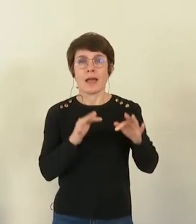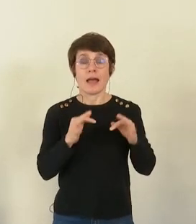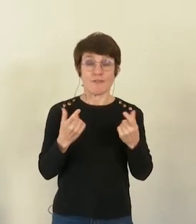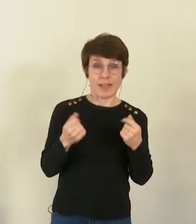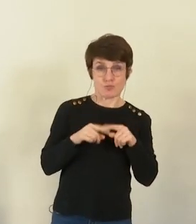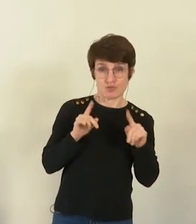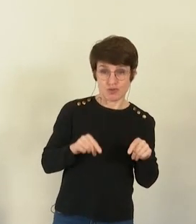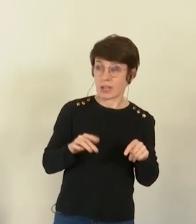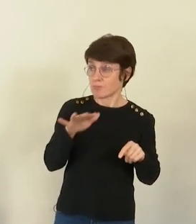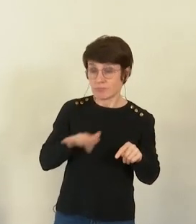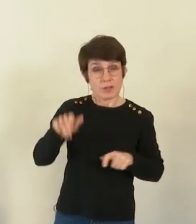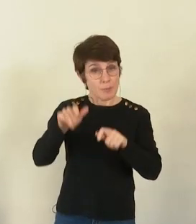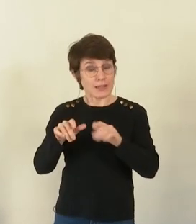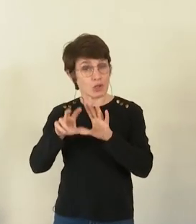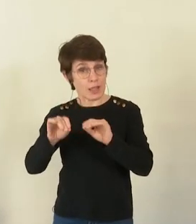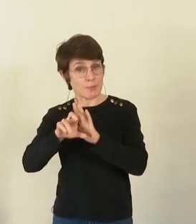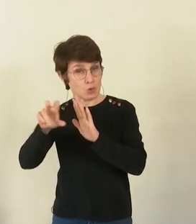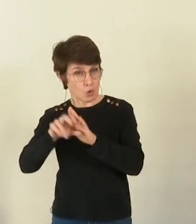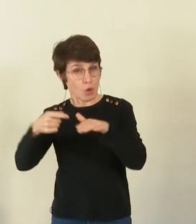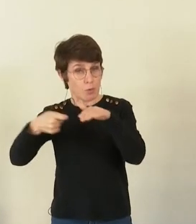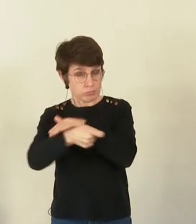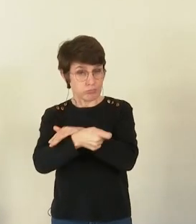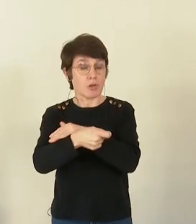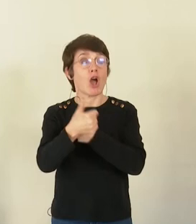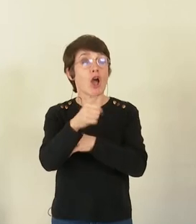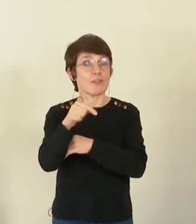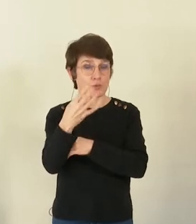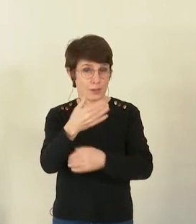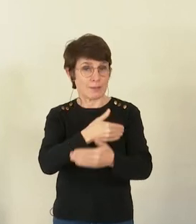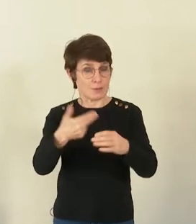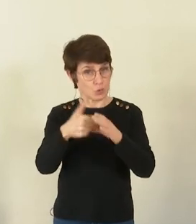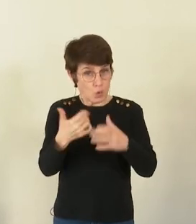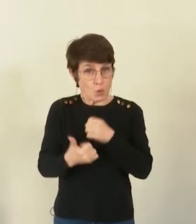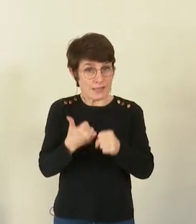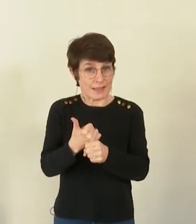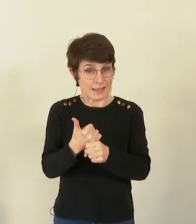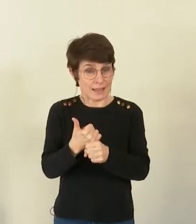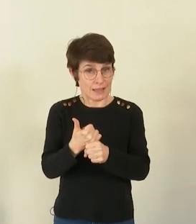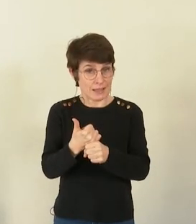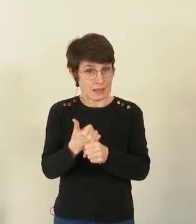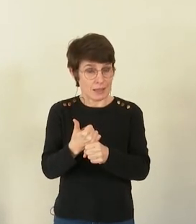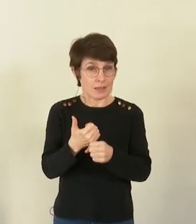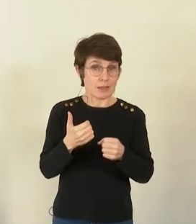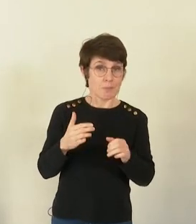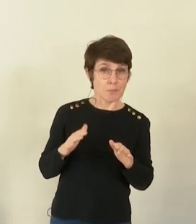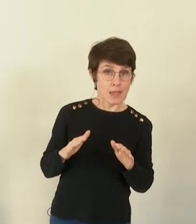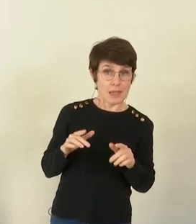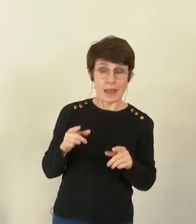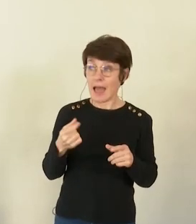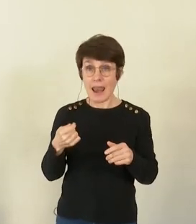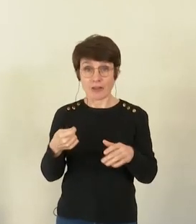Grenoblois mettent la main à la poche à hauteur de 1,4 million d'euros pour cette année quand et comment ces ressources vont-elles être